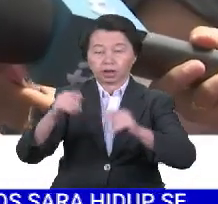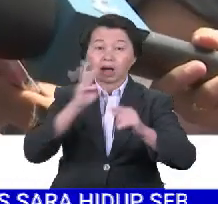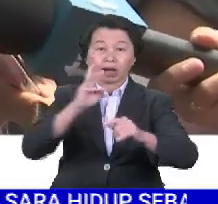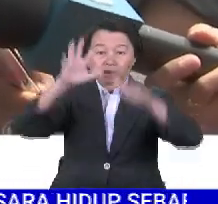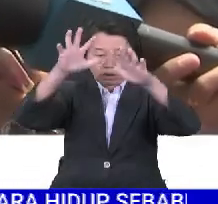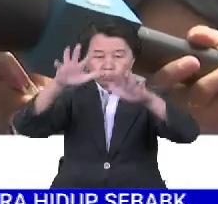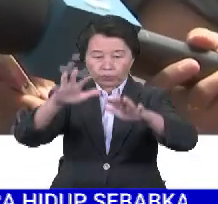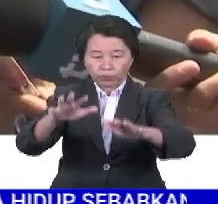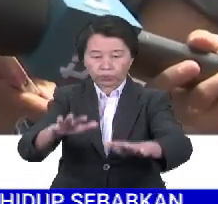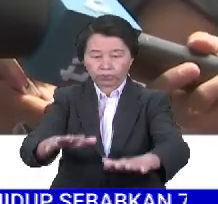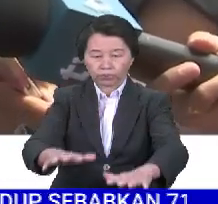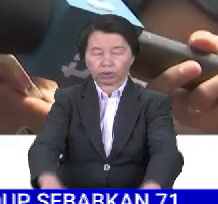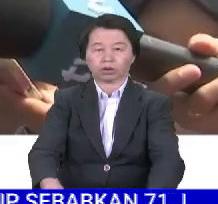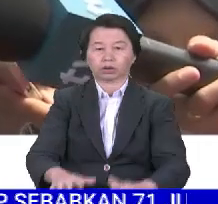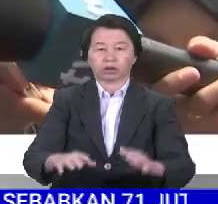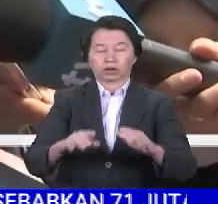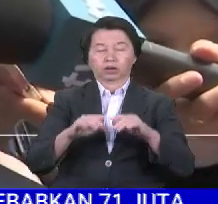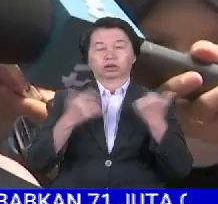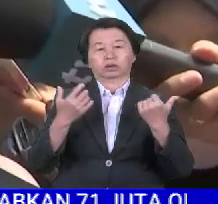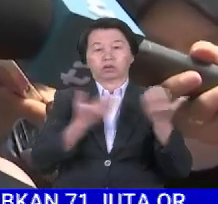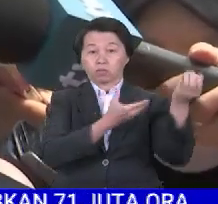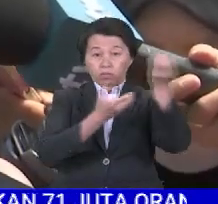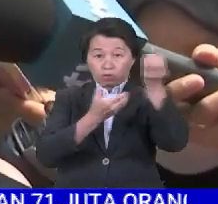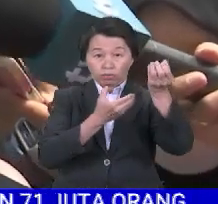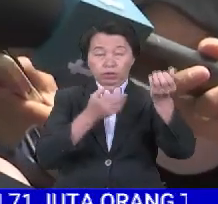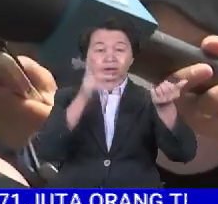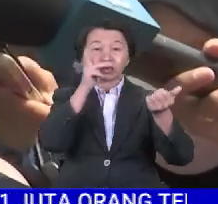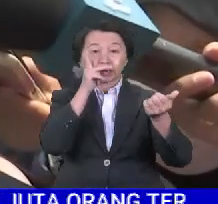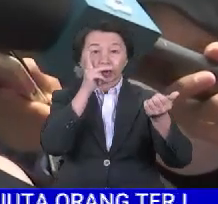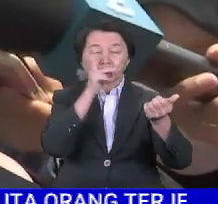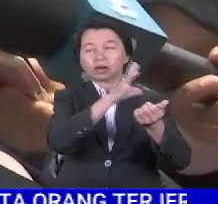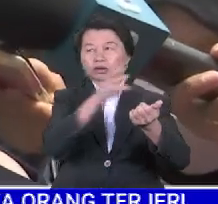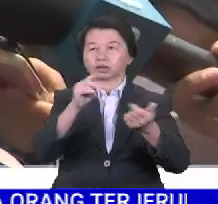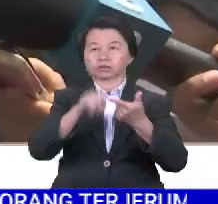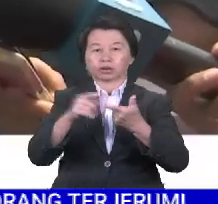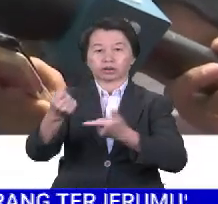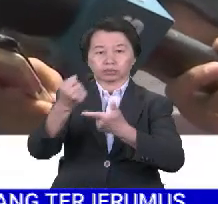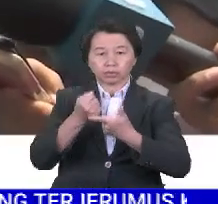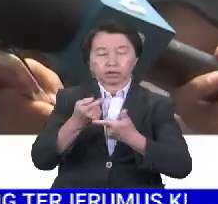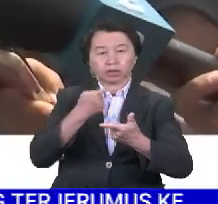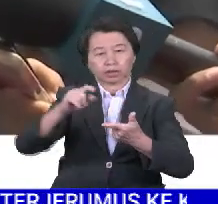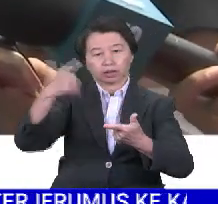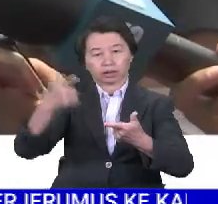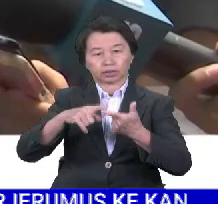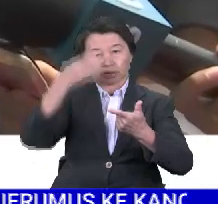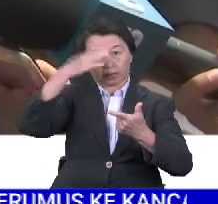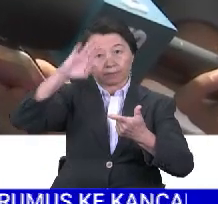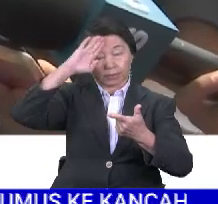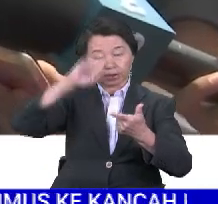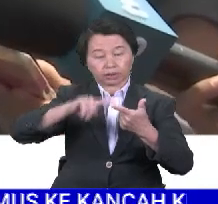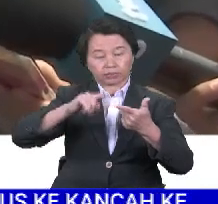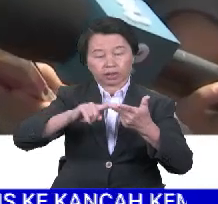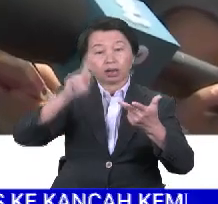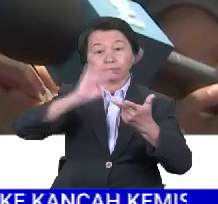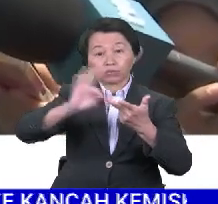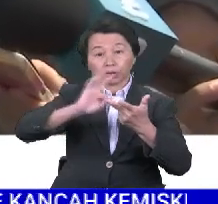ini, pasukan bomba negeri Kedah dan juga dibantu sebenarnya oleh dua negeri yang lain iaitu Perlis dan juga Pulau Pinang yang